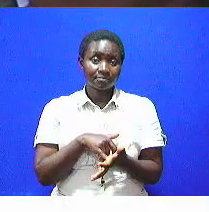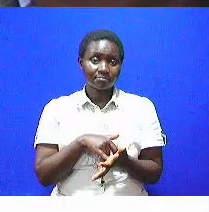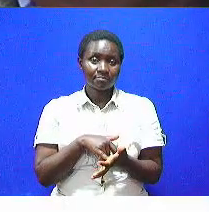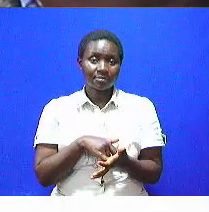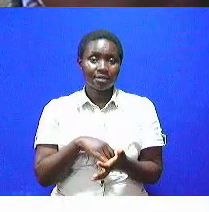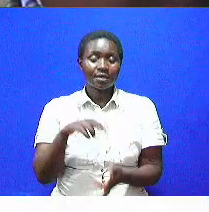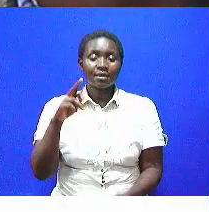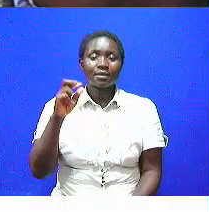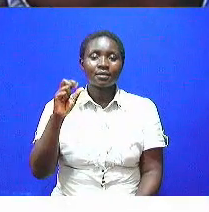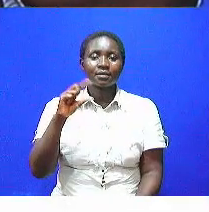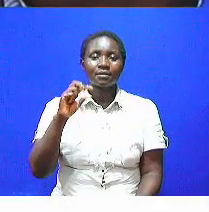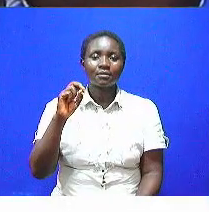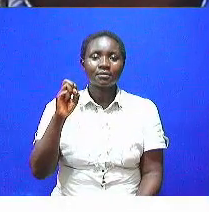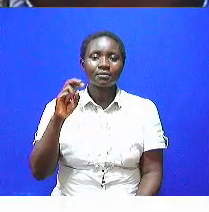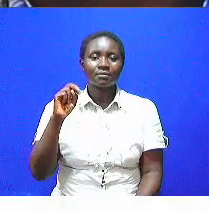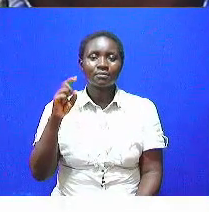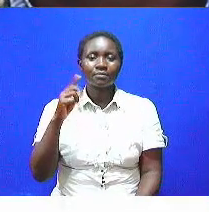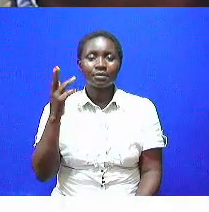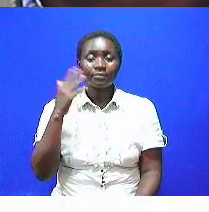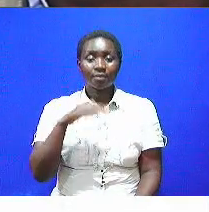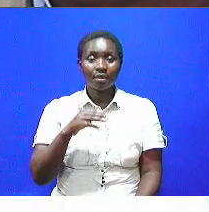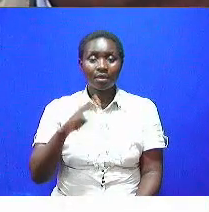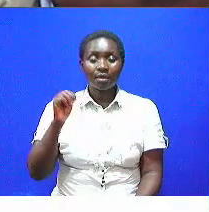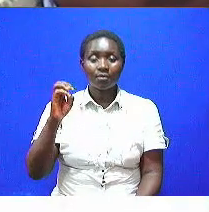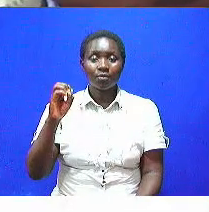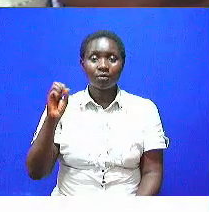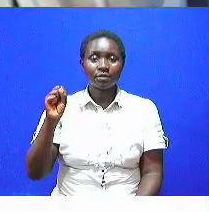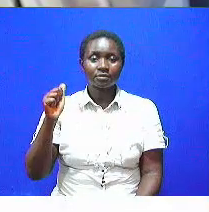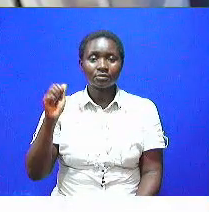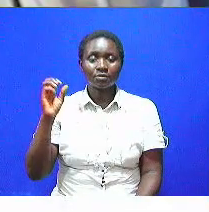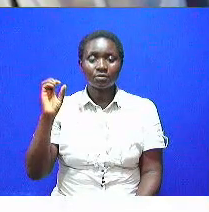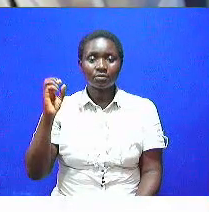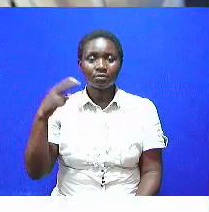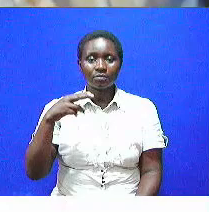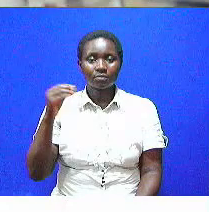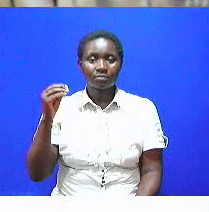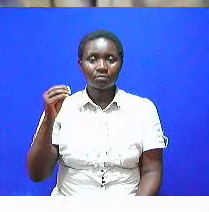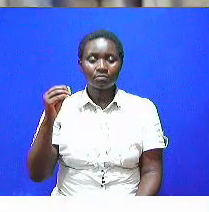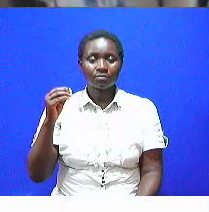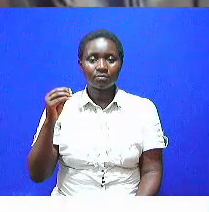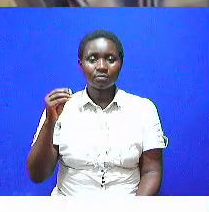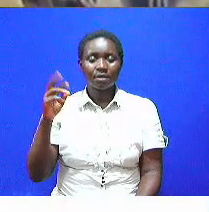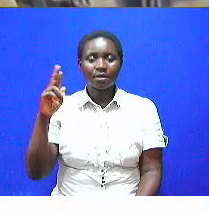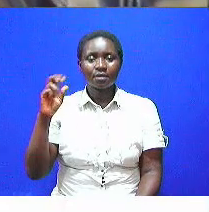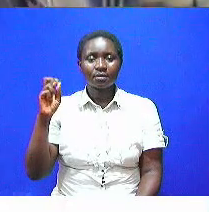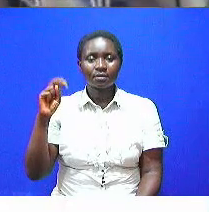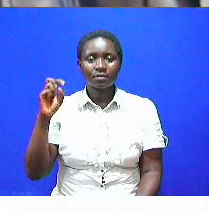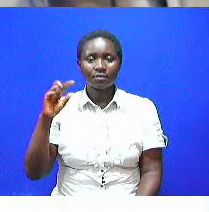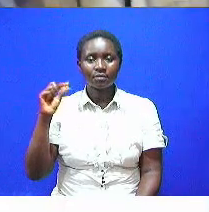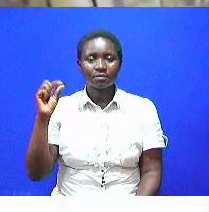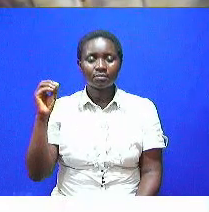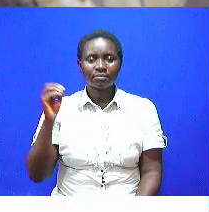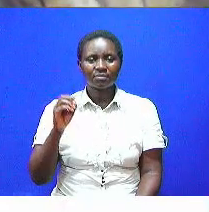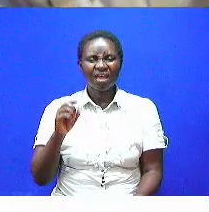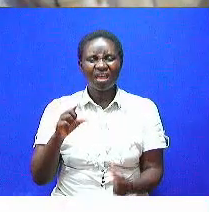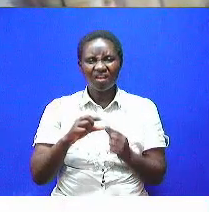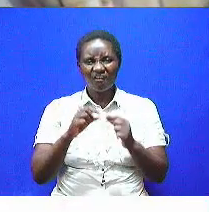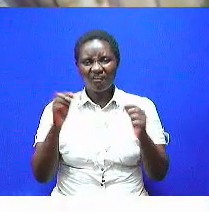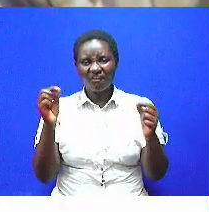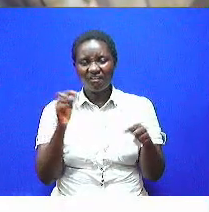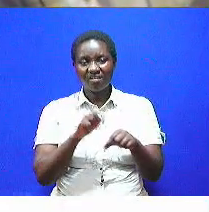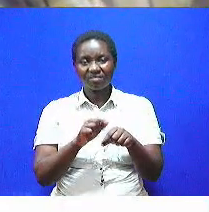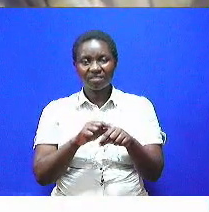raganga musocho kuna bantu ba musocho batebire rero raganga yamenyire si yamenyire se myake menge etabwa